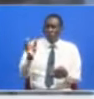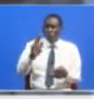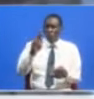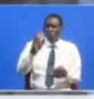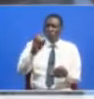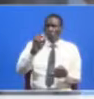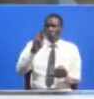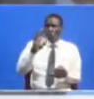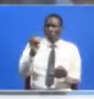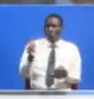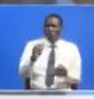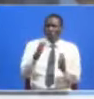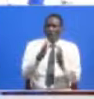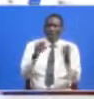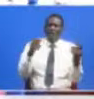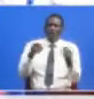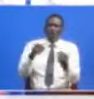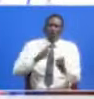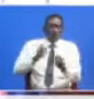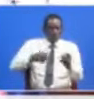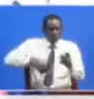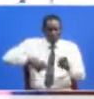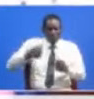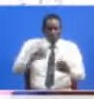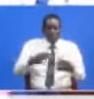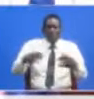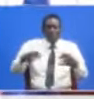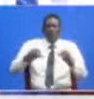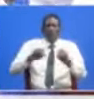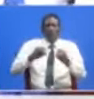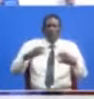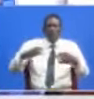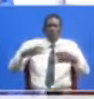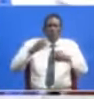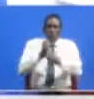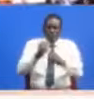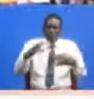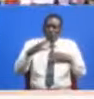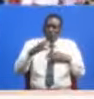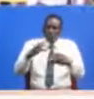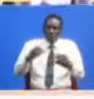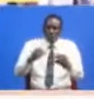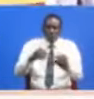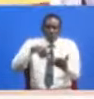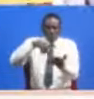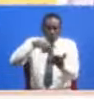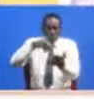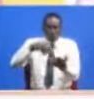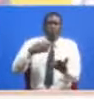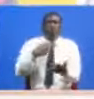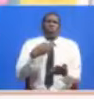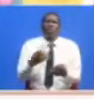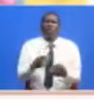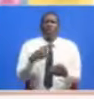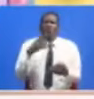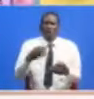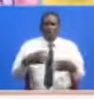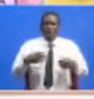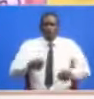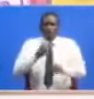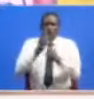KMUMLA until further notice. Matangi amesema wahuduma hawa wa afya hawakufaa kushiriki mgomo kwa